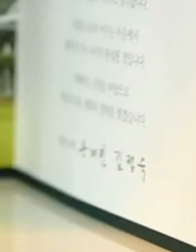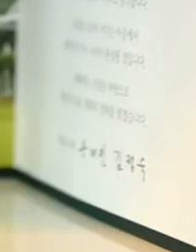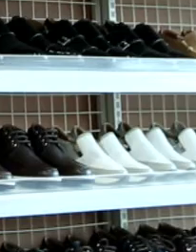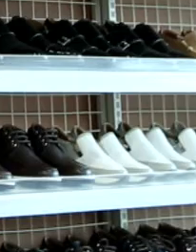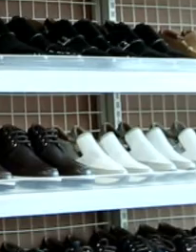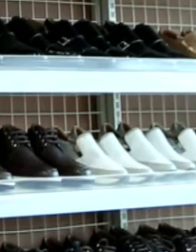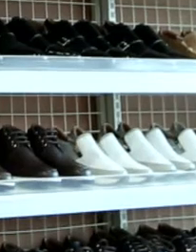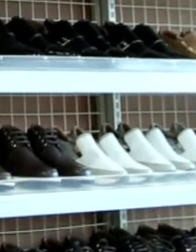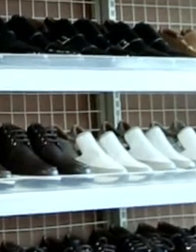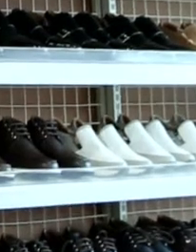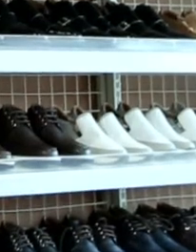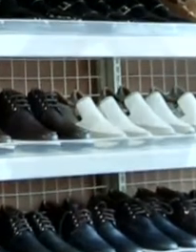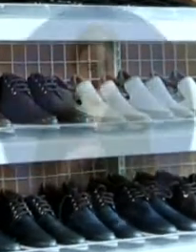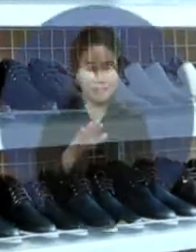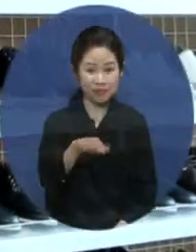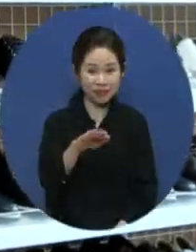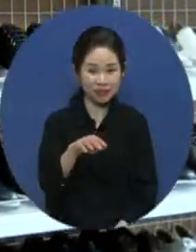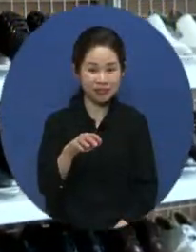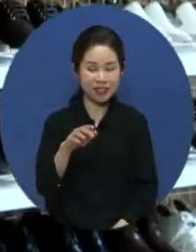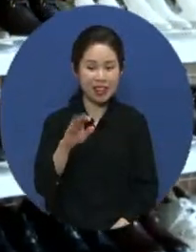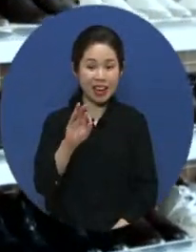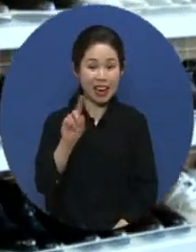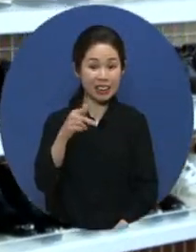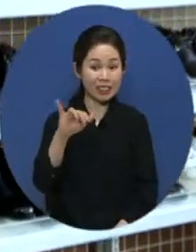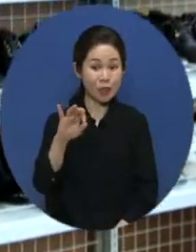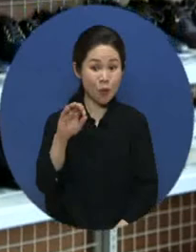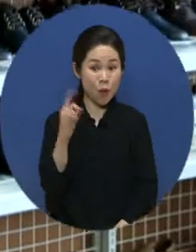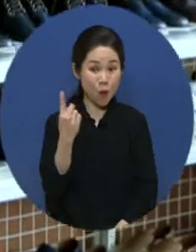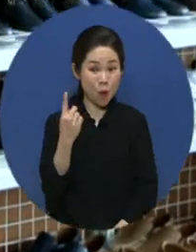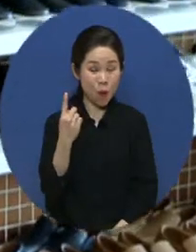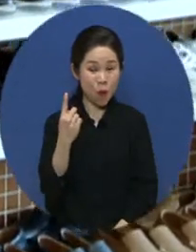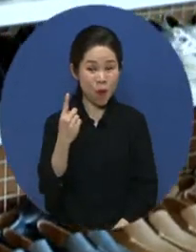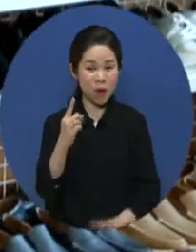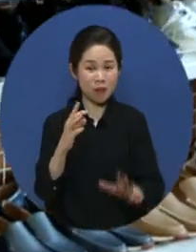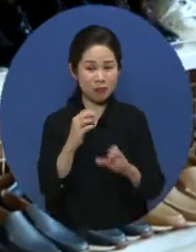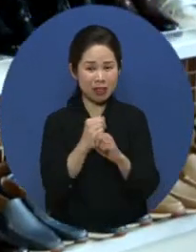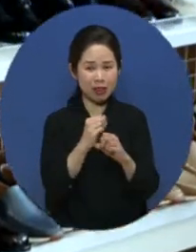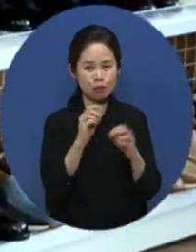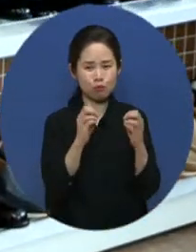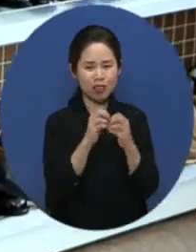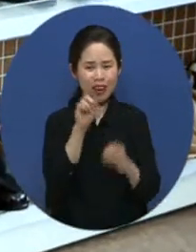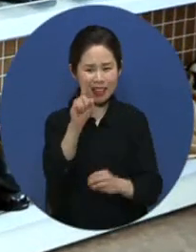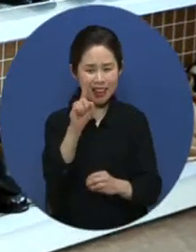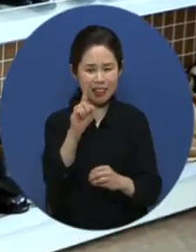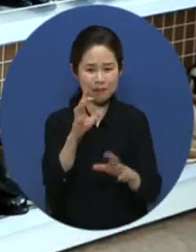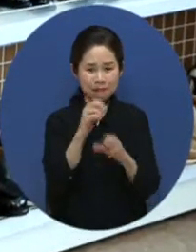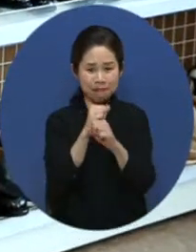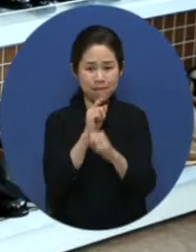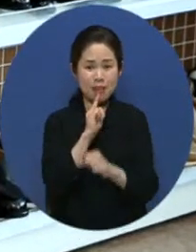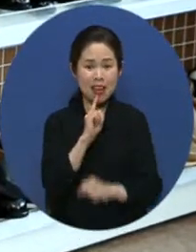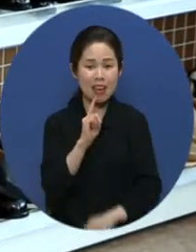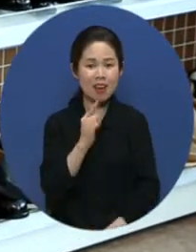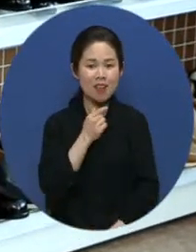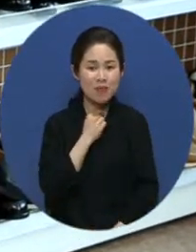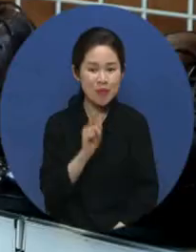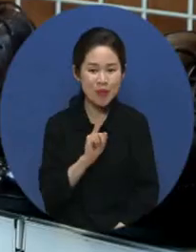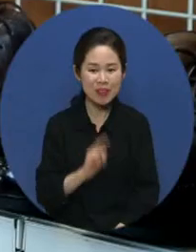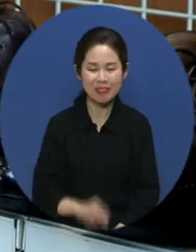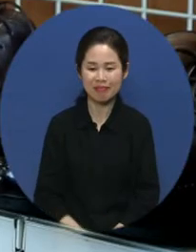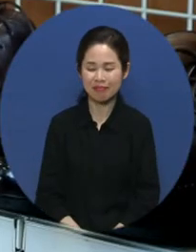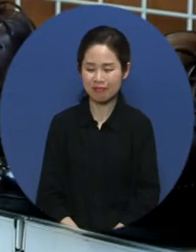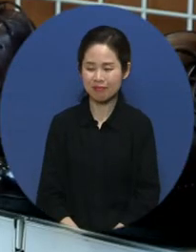ASIO를 네. 한 문장으로 만약에 말씀해 주신다면 어떤 게 있을까? 어떻게 말씀해 주시겠어요?